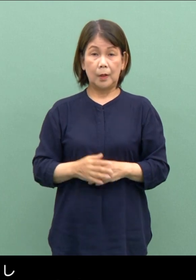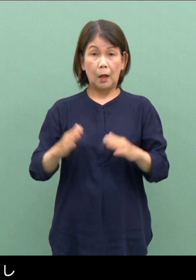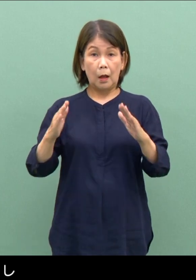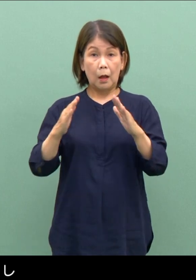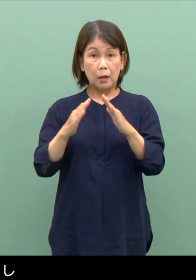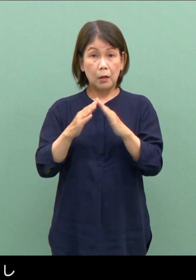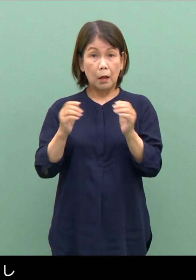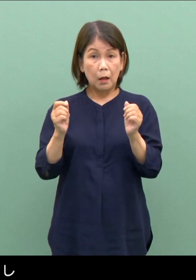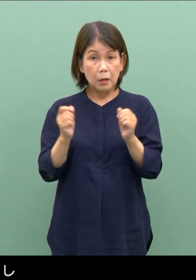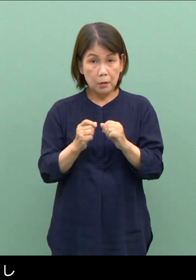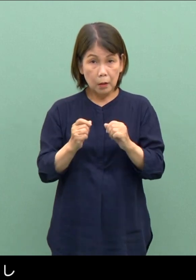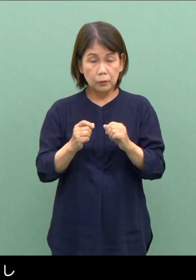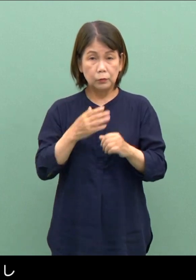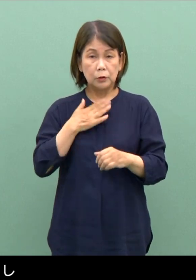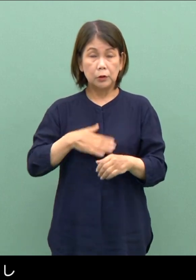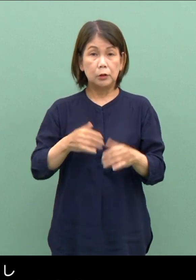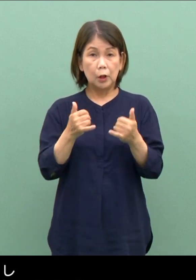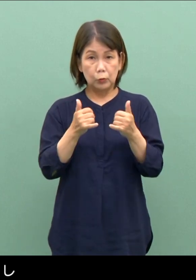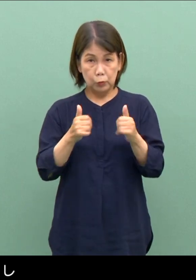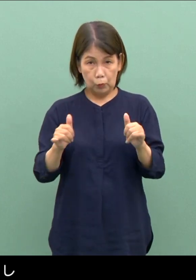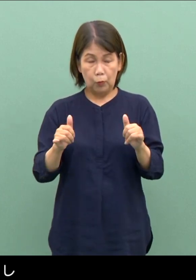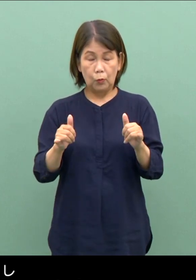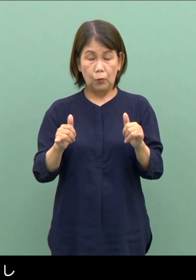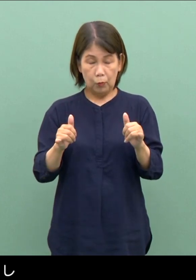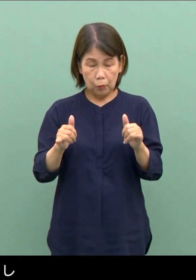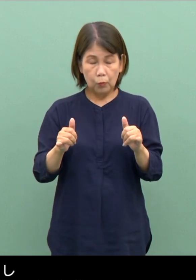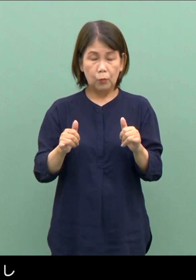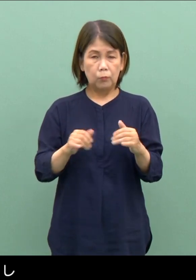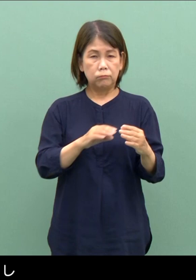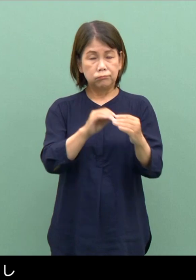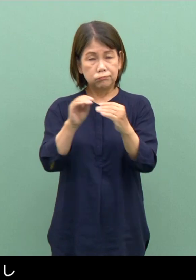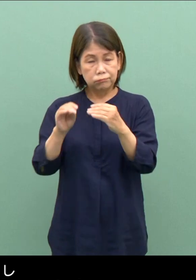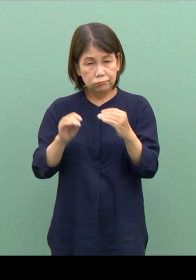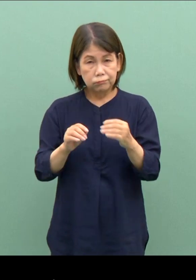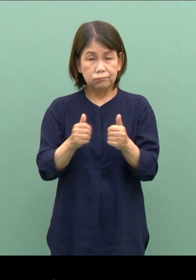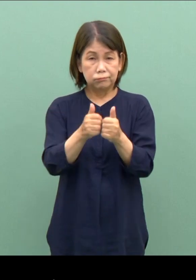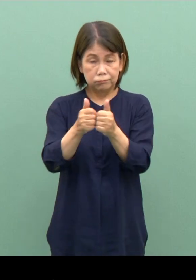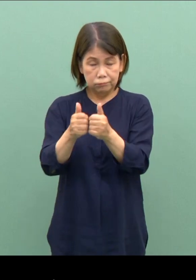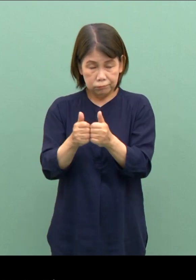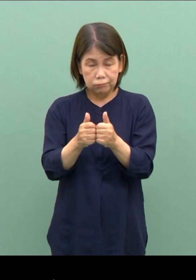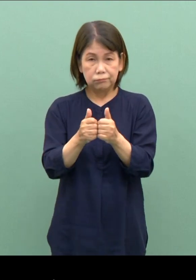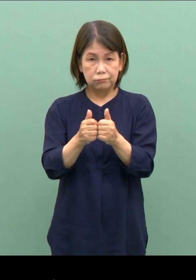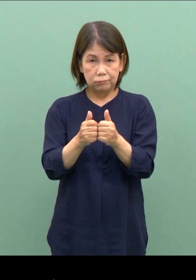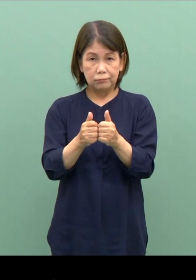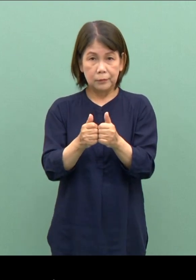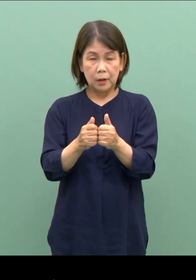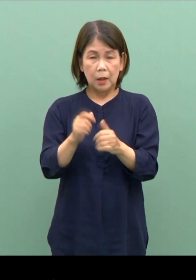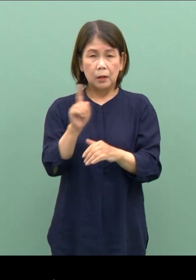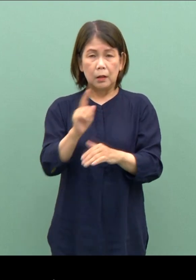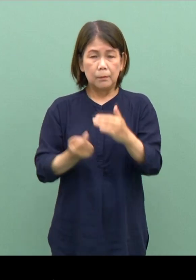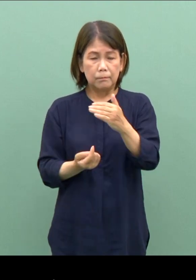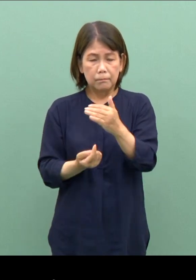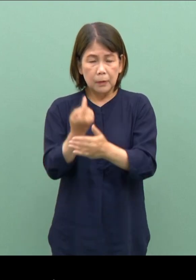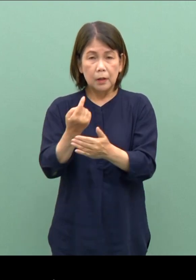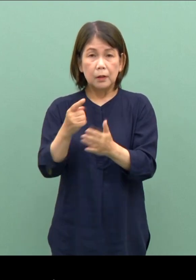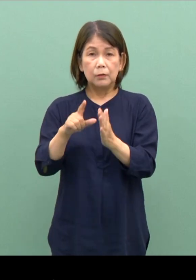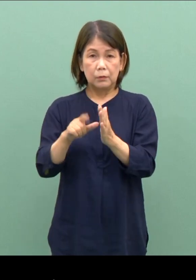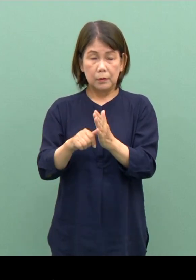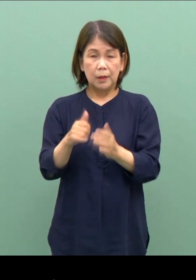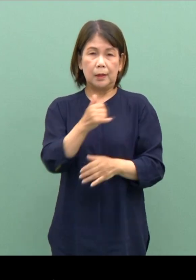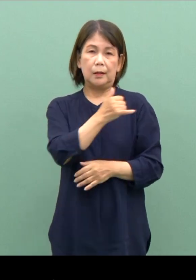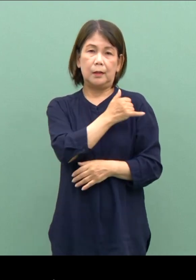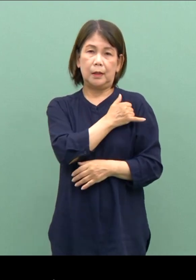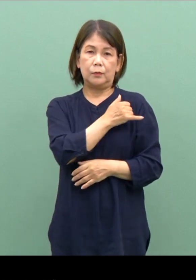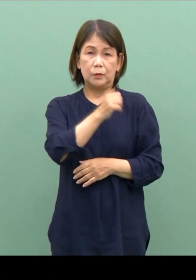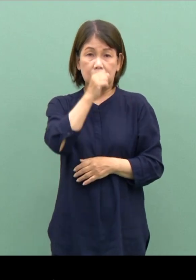近所の顔見知りとかがしっかりいるので、その人たちとお話をしながら何かの時の役に立